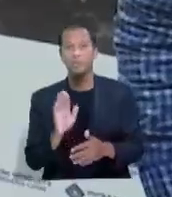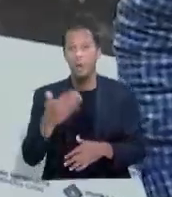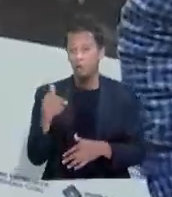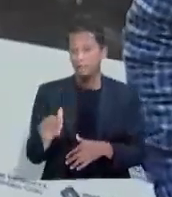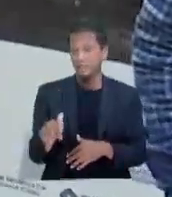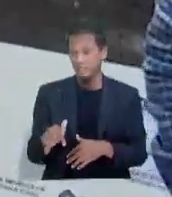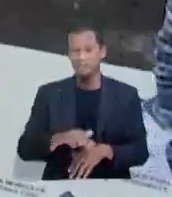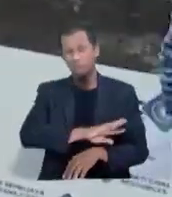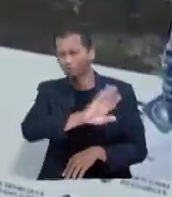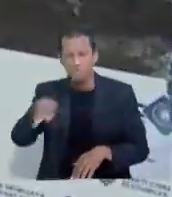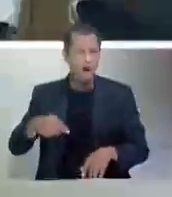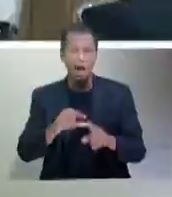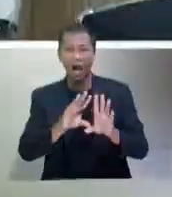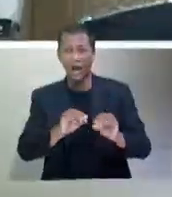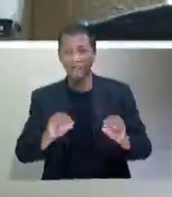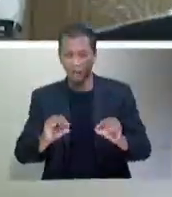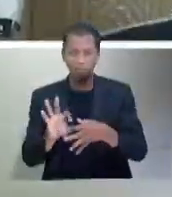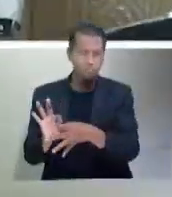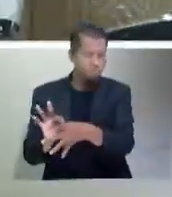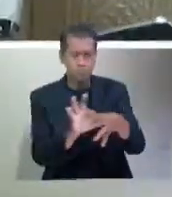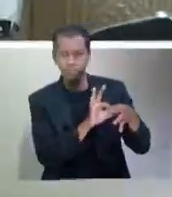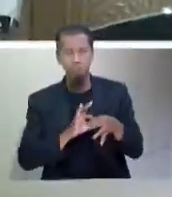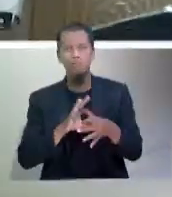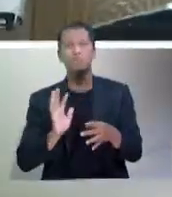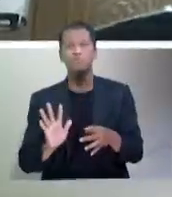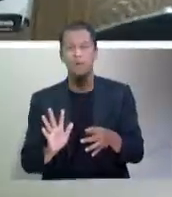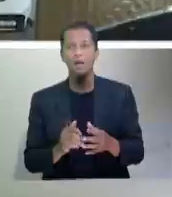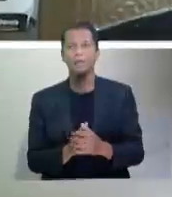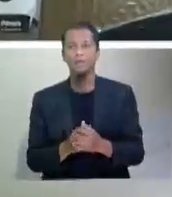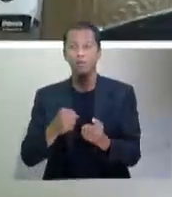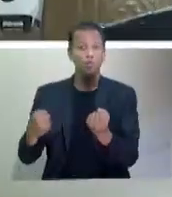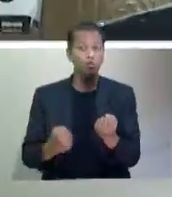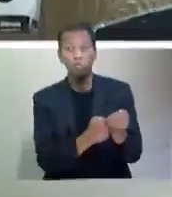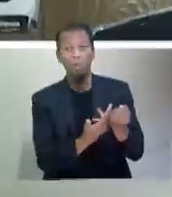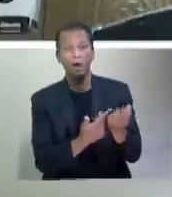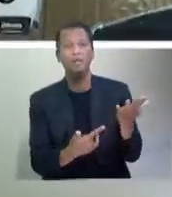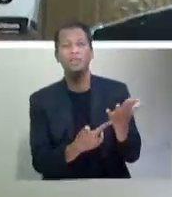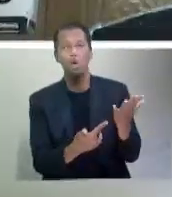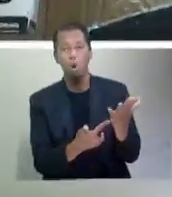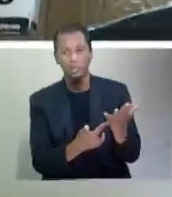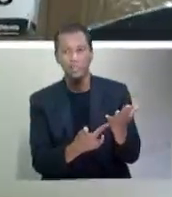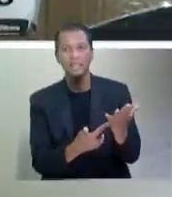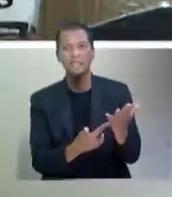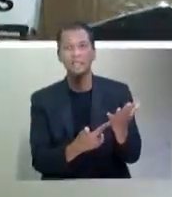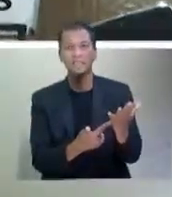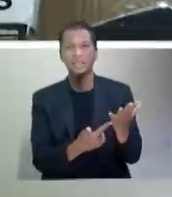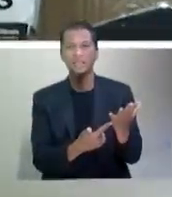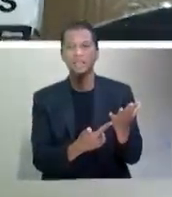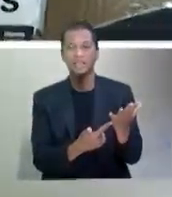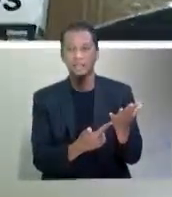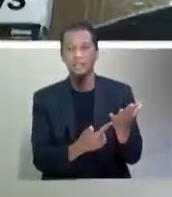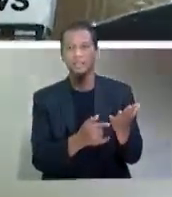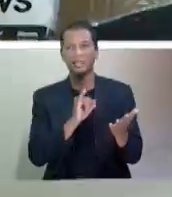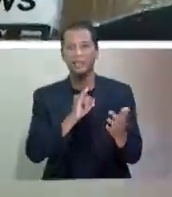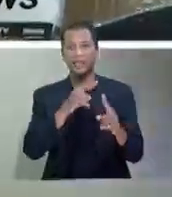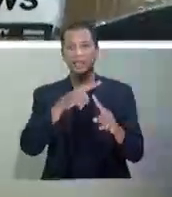sudah terintegrasi, kemudian didukung dengan teknologi IT yang sudah memadai.